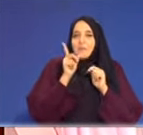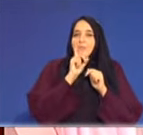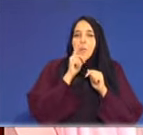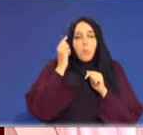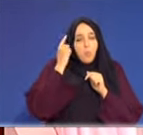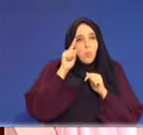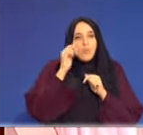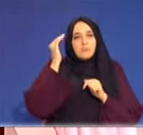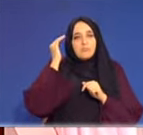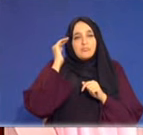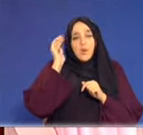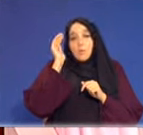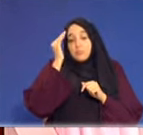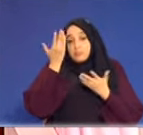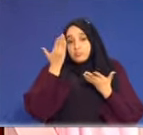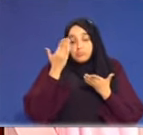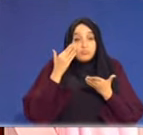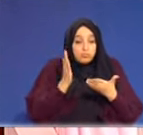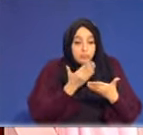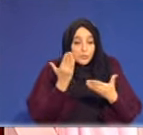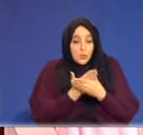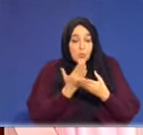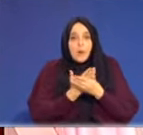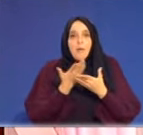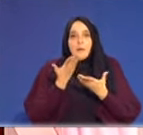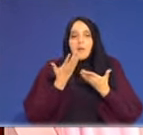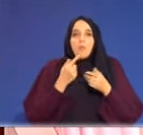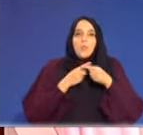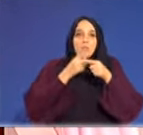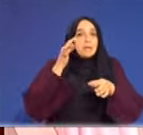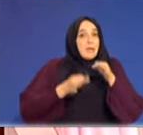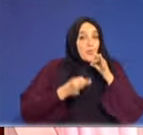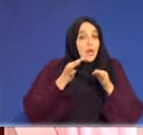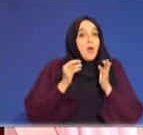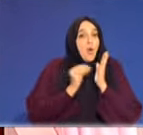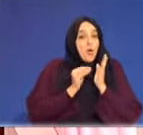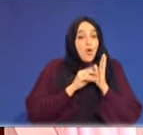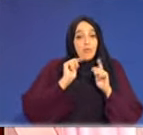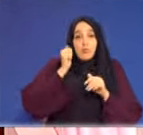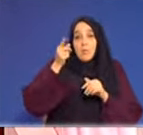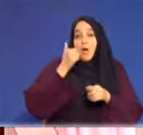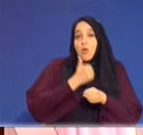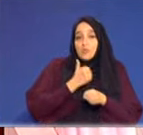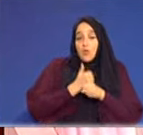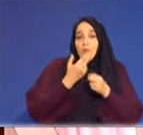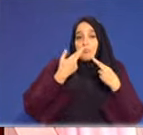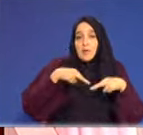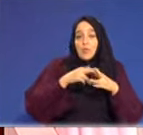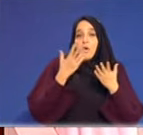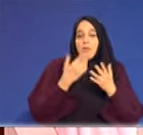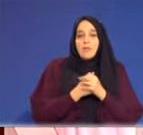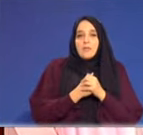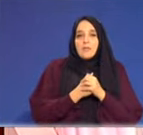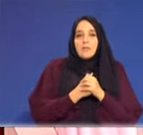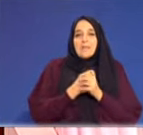على الوثائق ونتعرف على الآن، والمحكمة ستحكم. لذلك هذا الإجراء إشكال